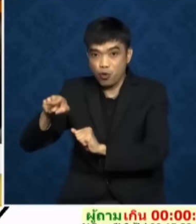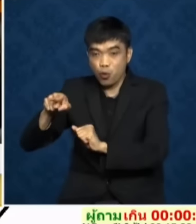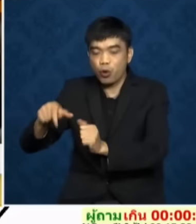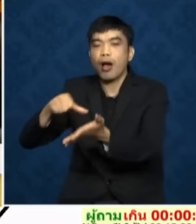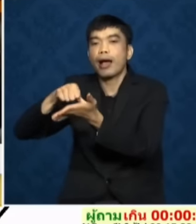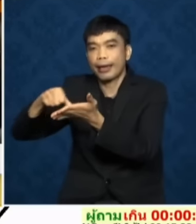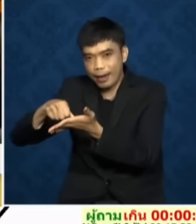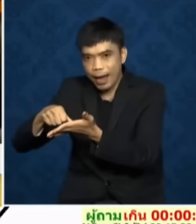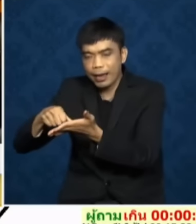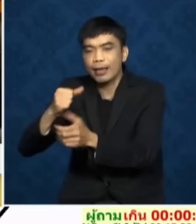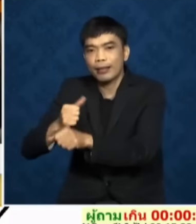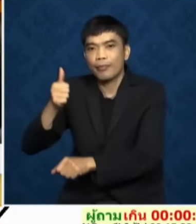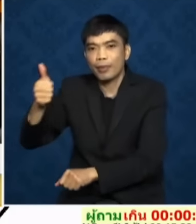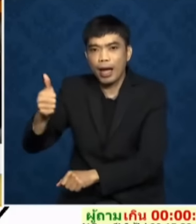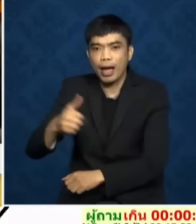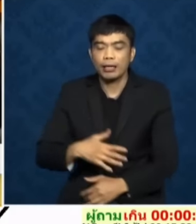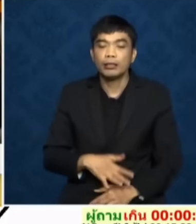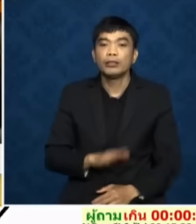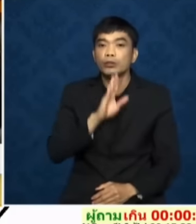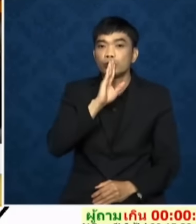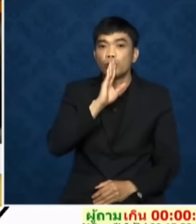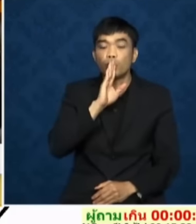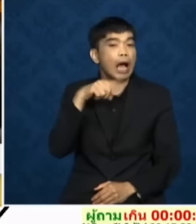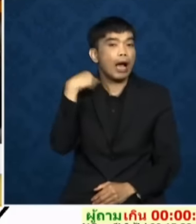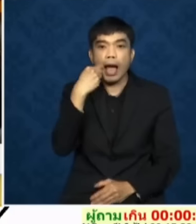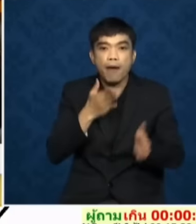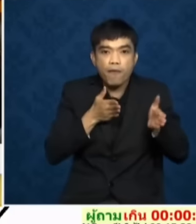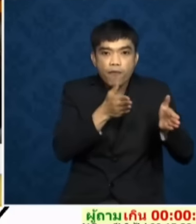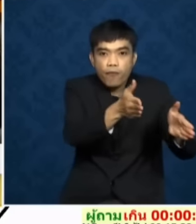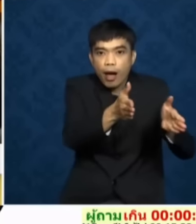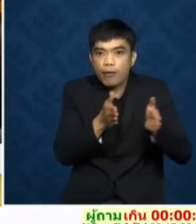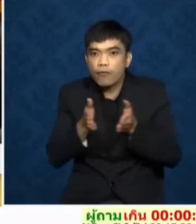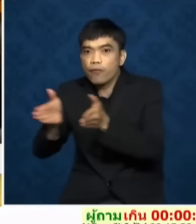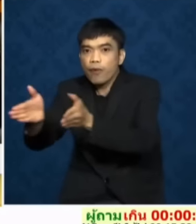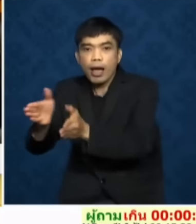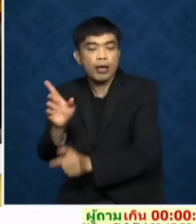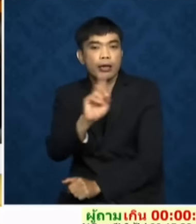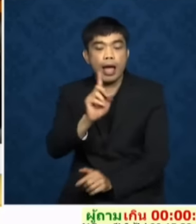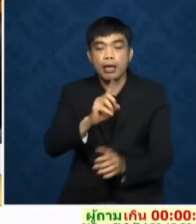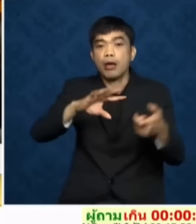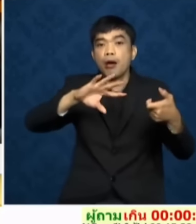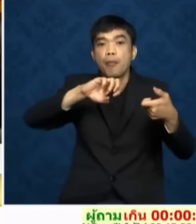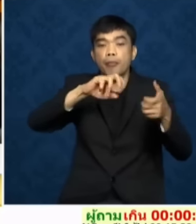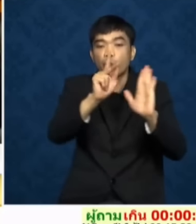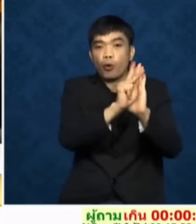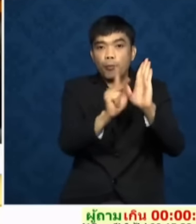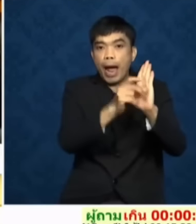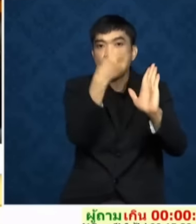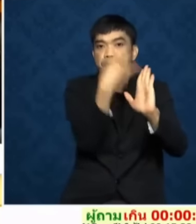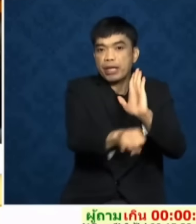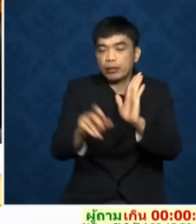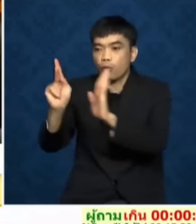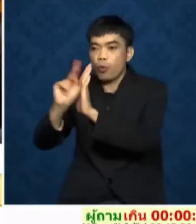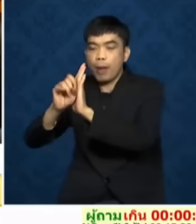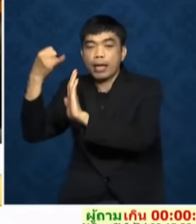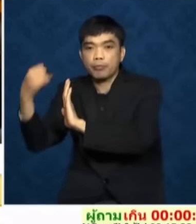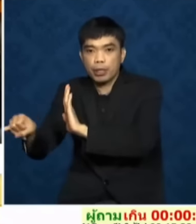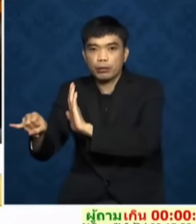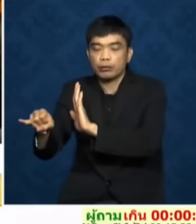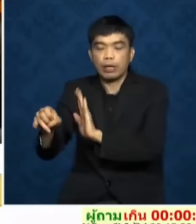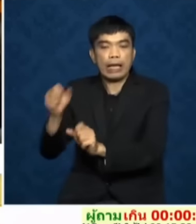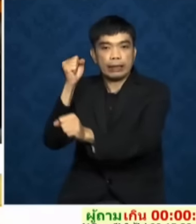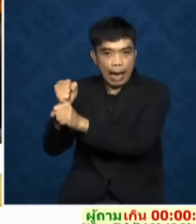ามีการกระทำที่ผิดกฎหมายไม่ว่าจากฝ่ายใดก็ทำไม่ได้ทั้งนั้นนะครับรัฐบาลก็มีหน้าที่ทำ